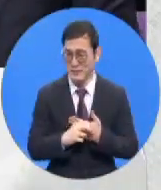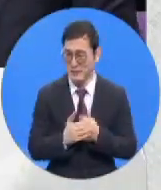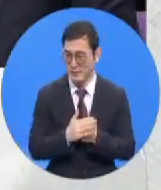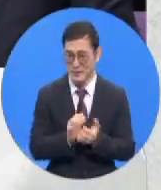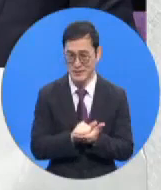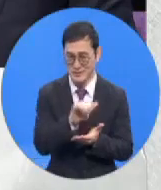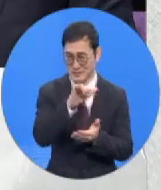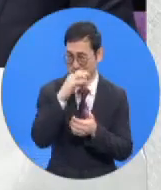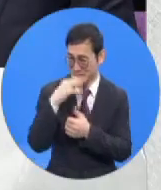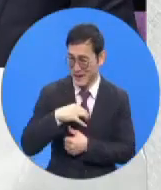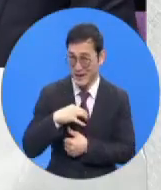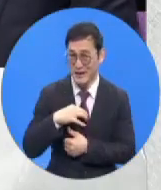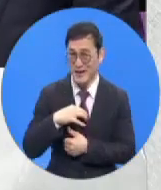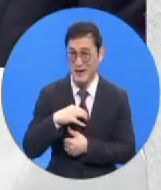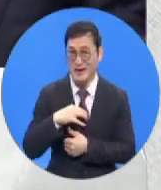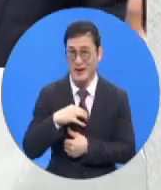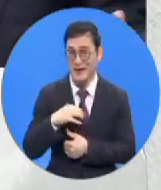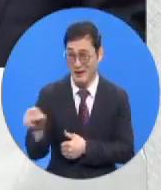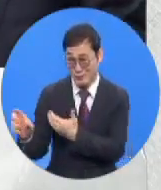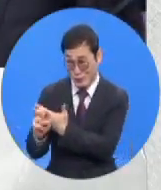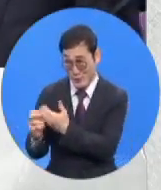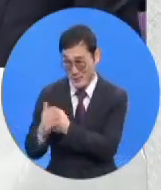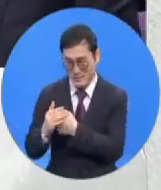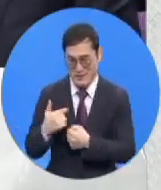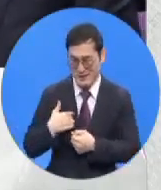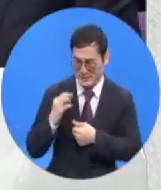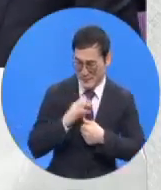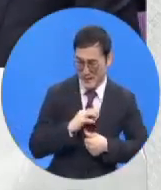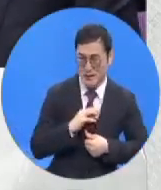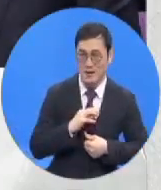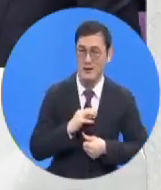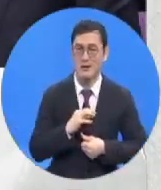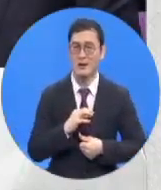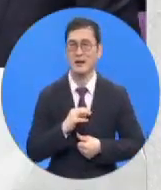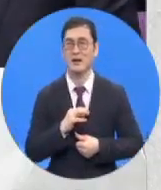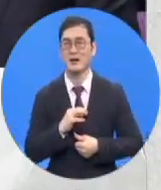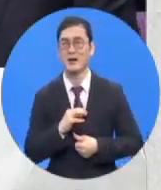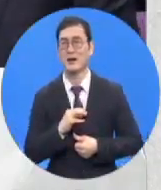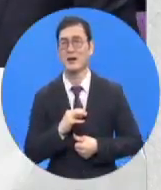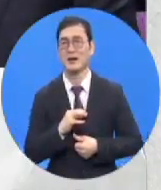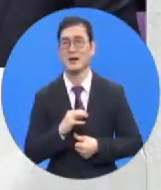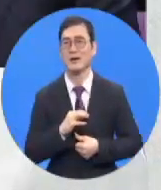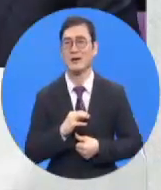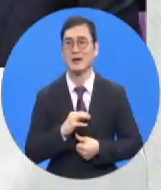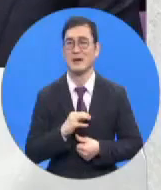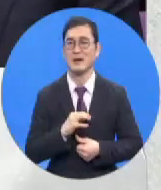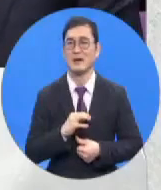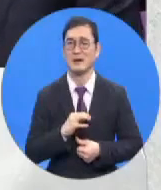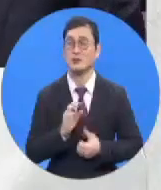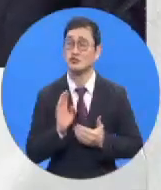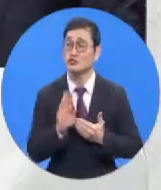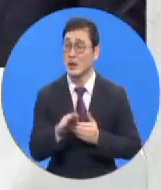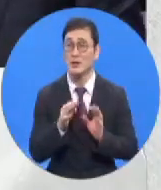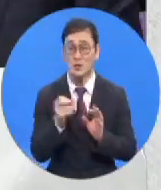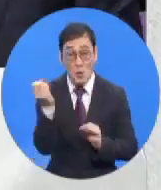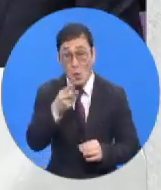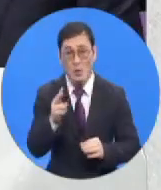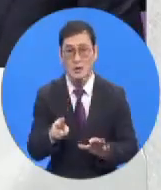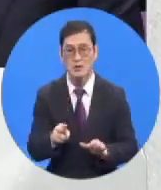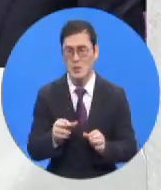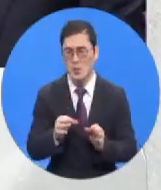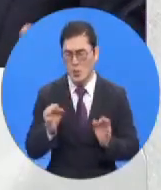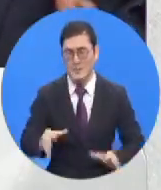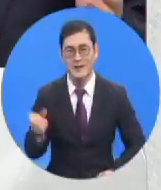당한 불이익을 당했다 하더라도 자기 이름 좀 그만 나왔으면 좋지 않겠나라고 하는 생각을 할 것 같아요. 예. 우리 시청자